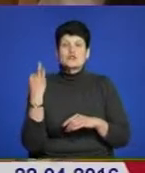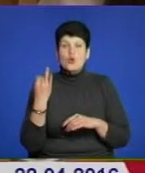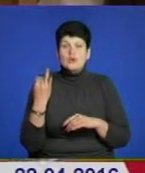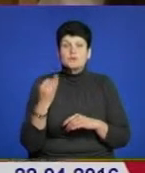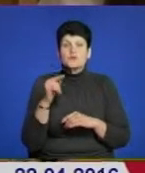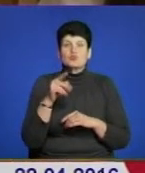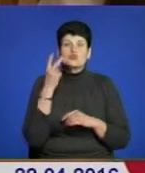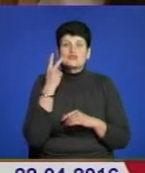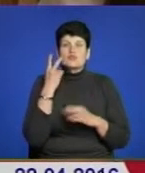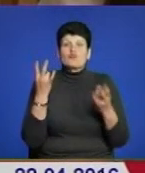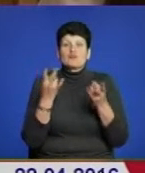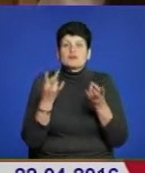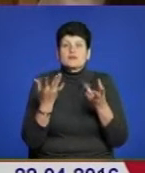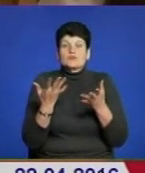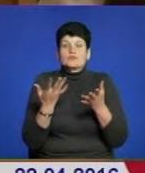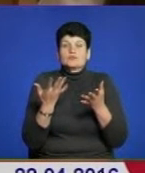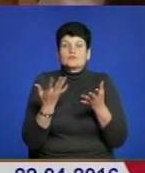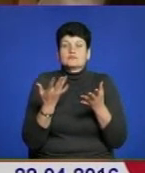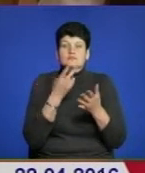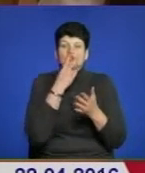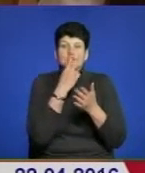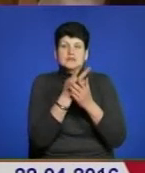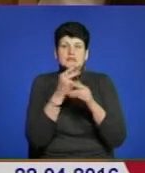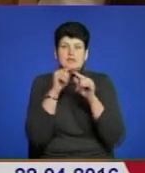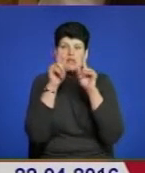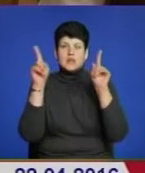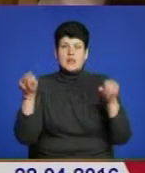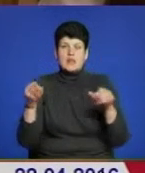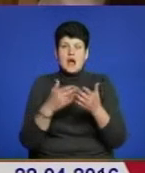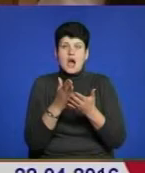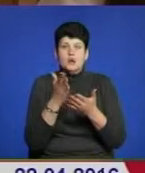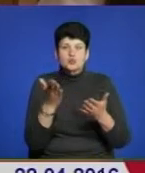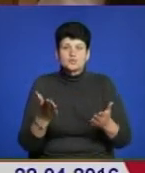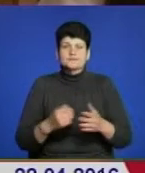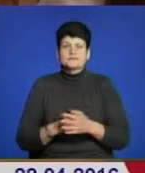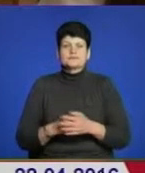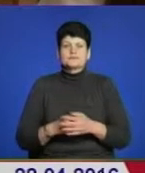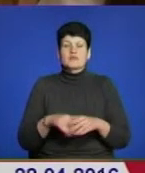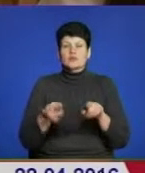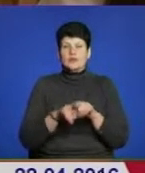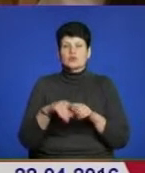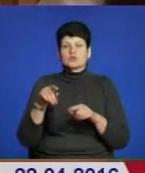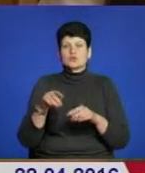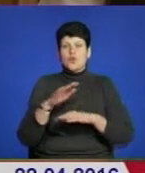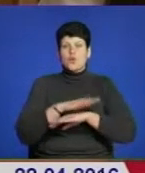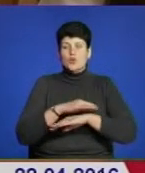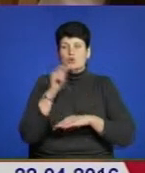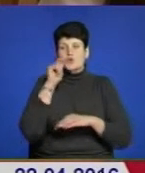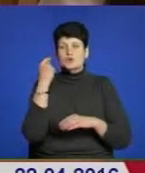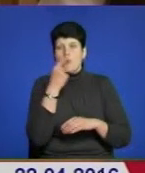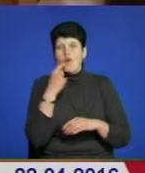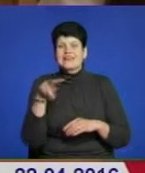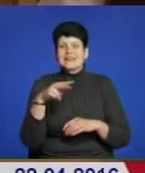що завжди потрібно вимкнути якусь карту. А також на уроках української мови і літератури також дуже